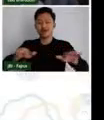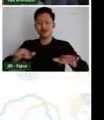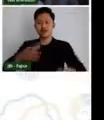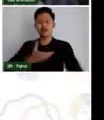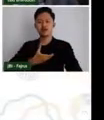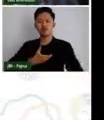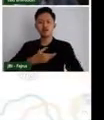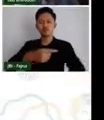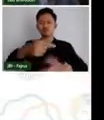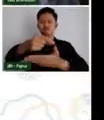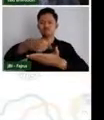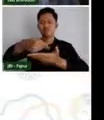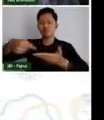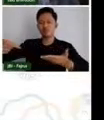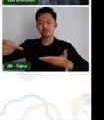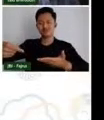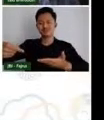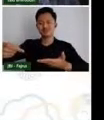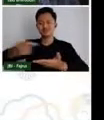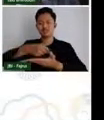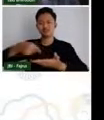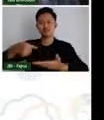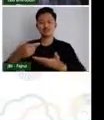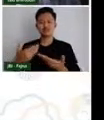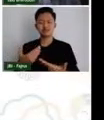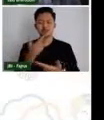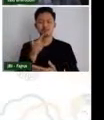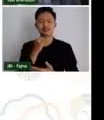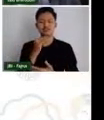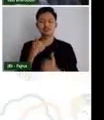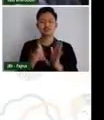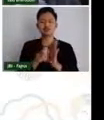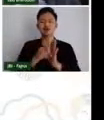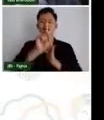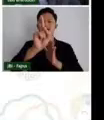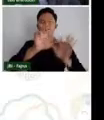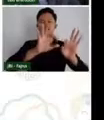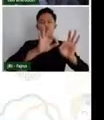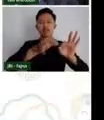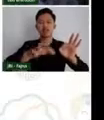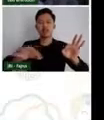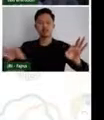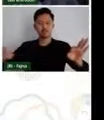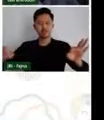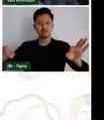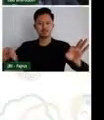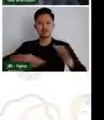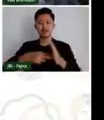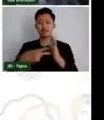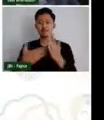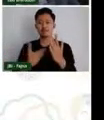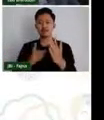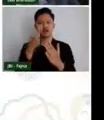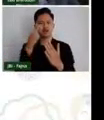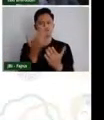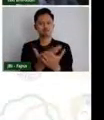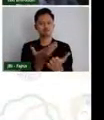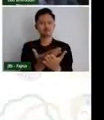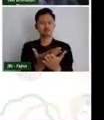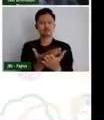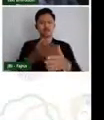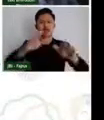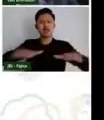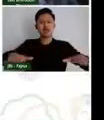gitu, menulis untuk kalimat, gitu. Sebuah kalimat. Jadi kita tetap mengacu bahwa semua anak itu bisa menulis